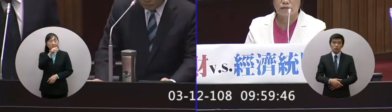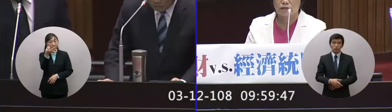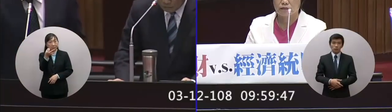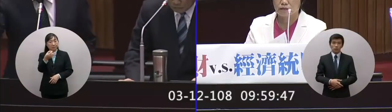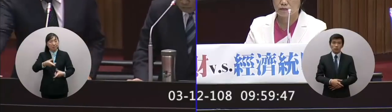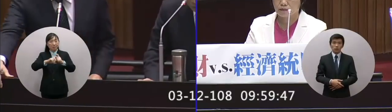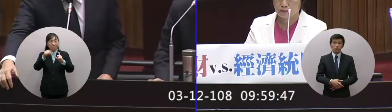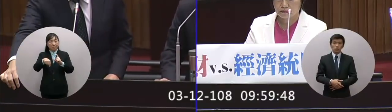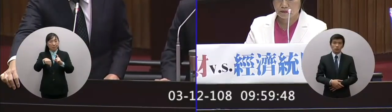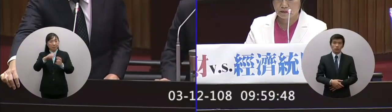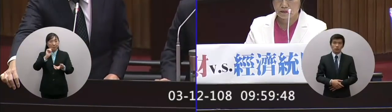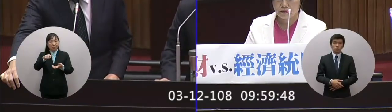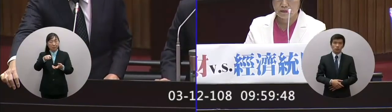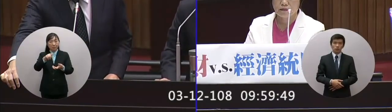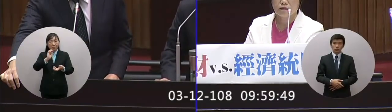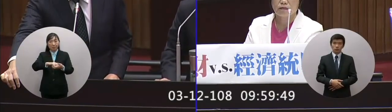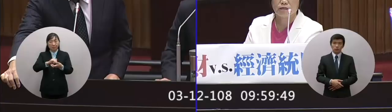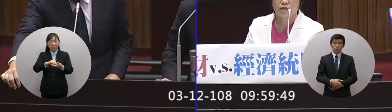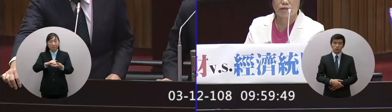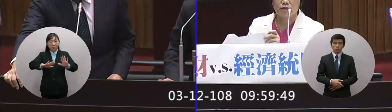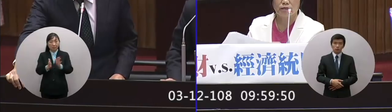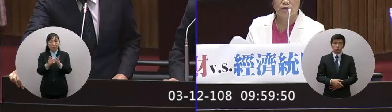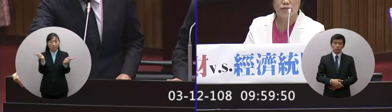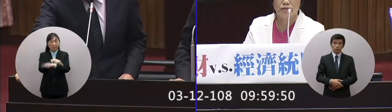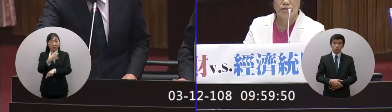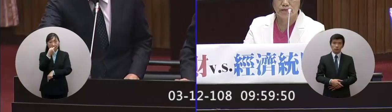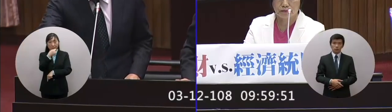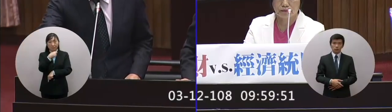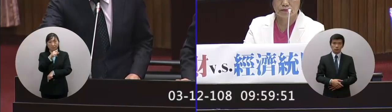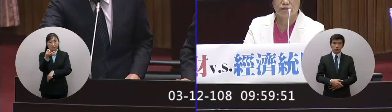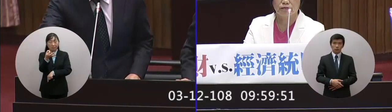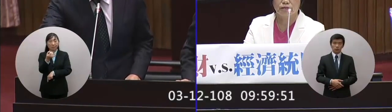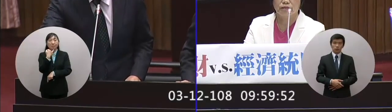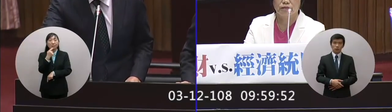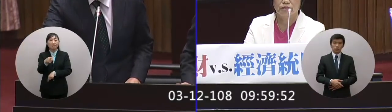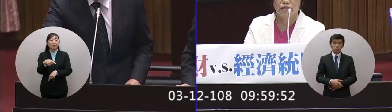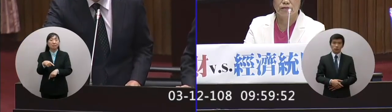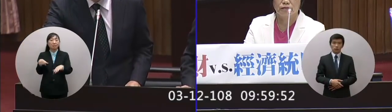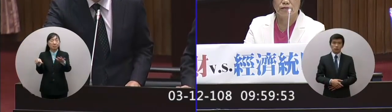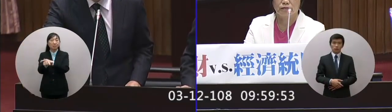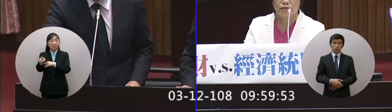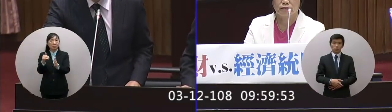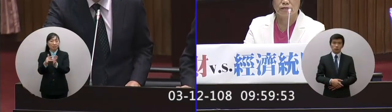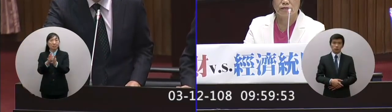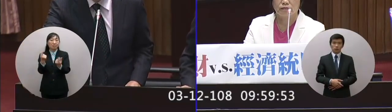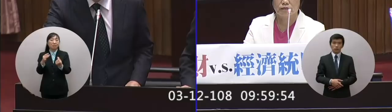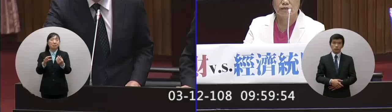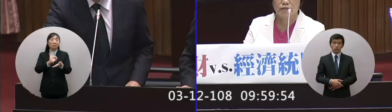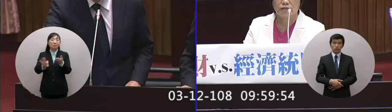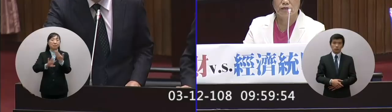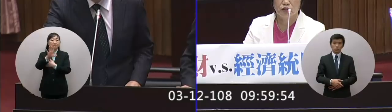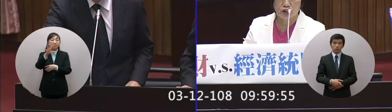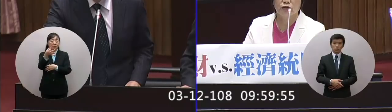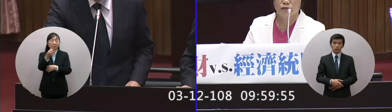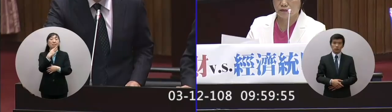那么有关他不一定要马上换成台币啦，就说因为他即使进到 DBU 里面的话，他还可以是用外币的